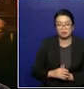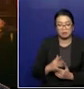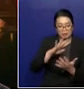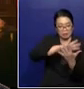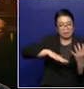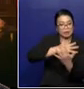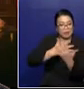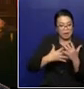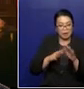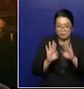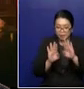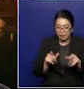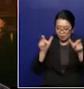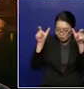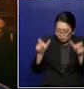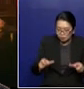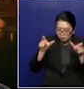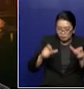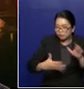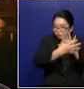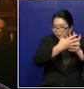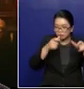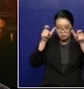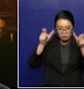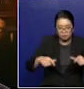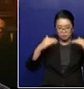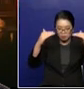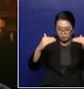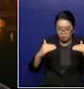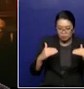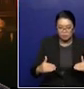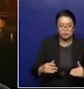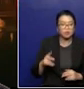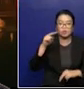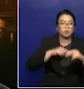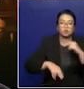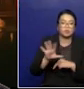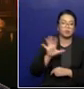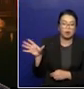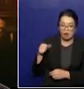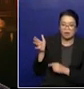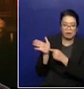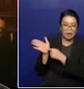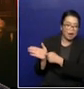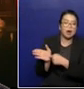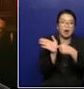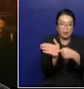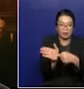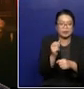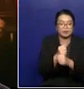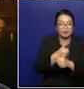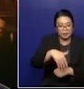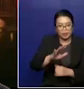บเทียบสำนักงบมารสำนักพลบัญชีกระทรวงการคลังถ้าไม่ต้องมาตรวจสอบนะเอาอันนี้ไปอ้างอิงได้เลยครับเสียเวลาทำงานน